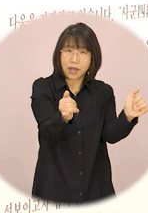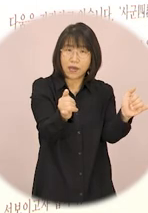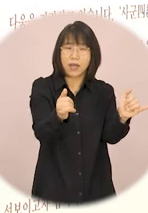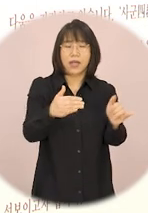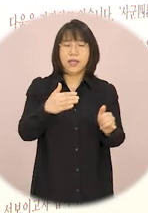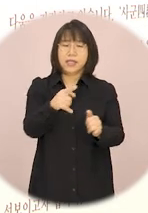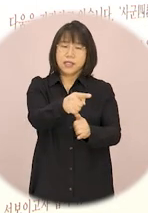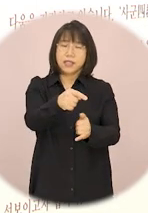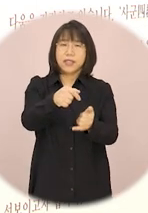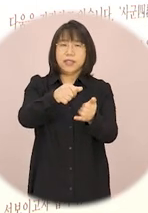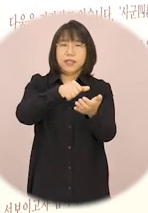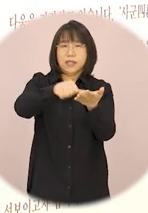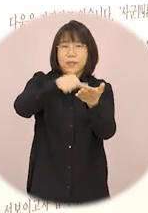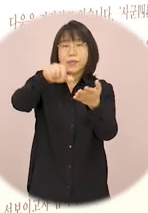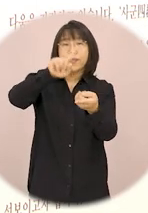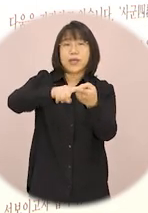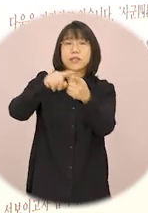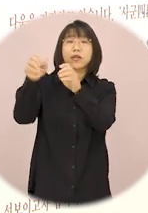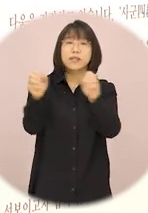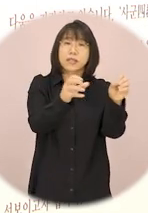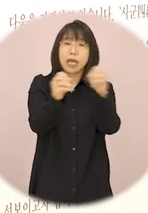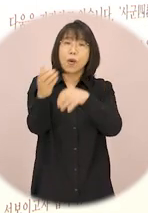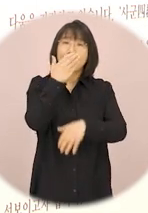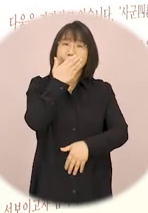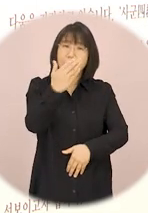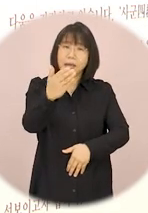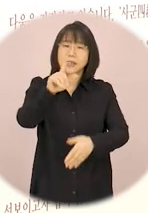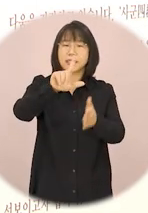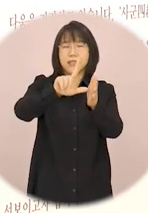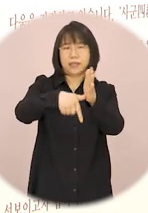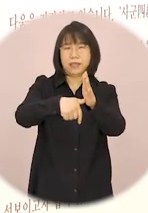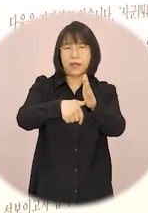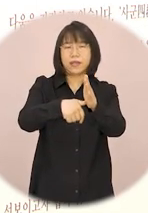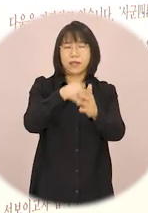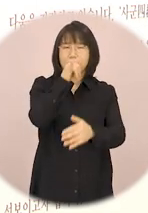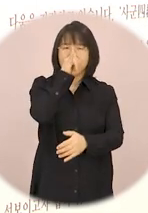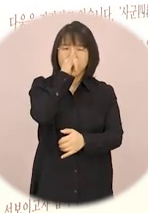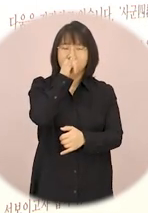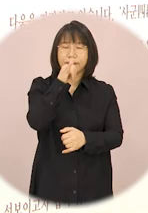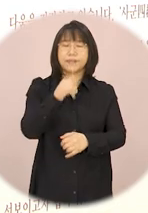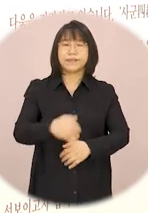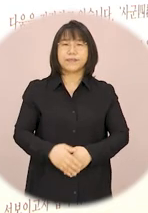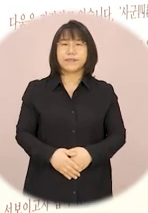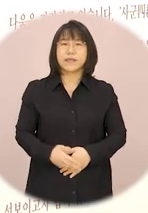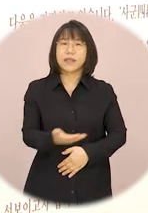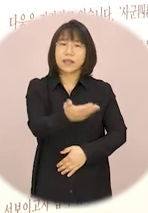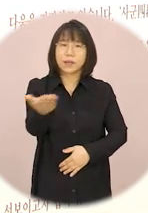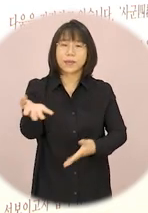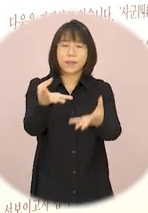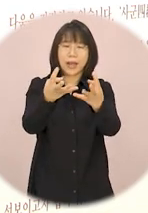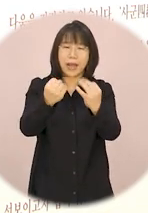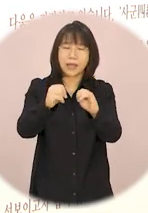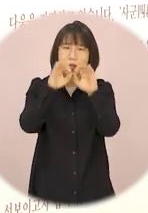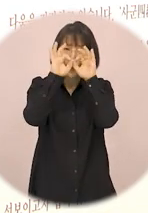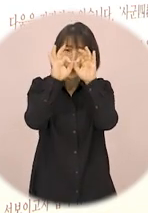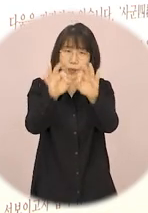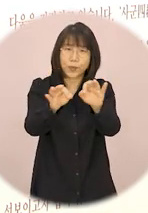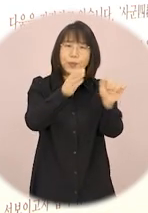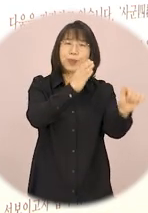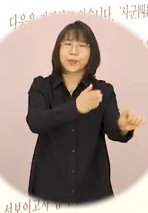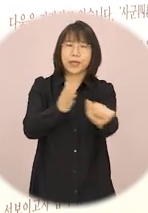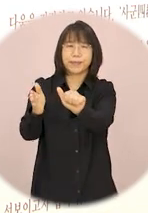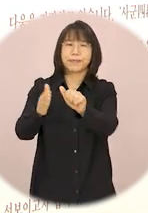대해 이해하기 나눠볼 수 있는 토크 콘서트도 함께 펼쳐지니 많은